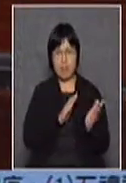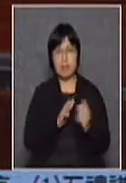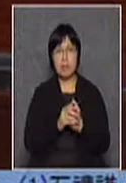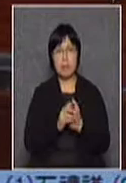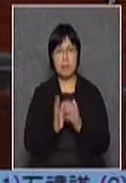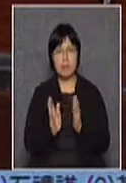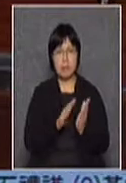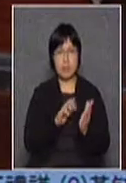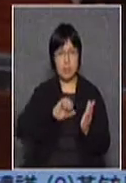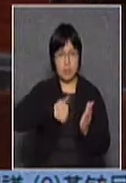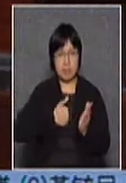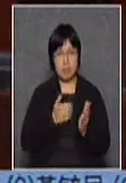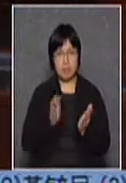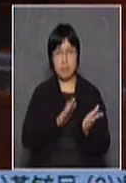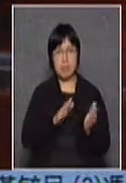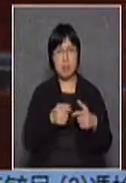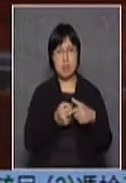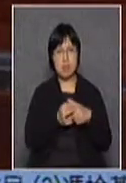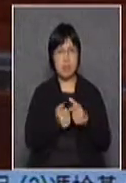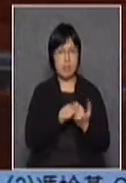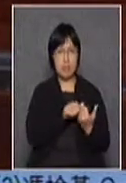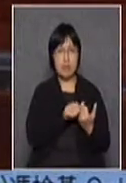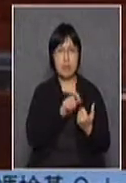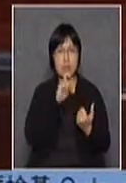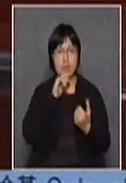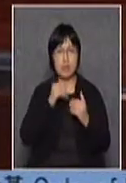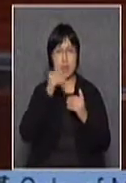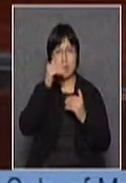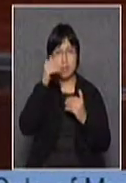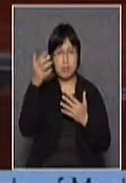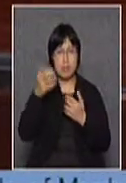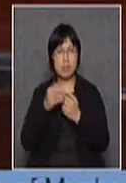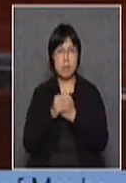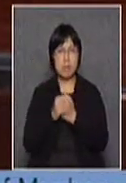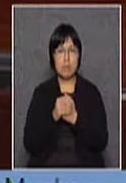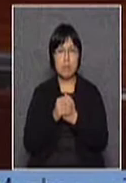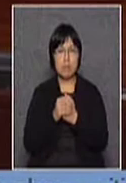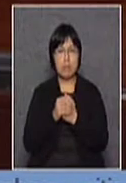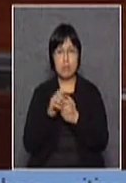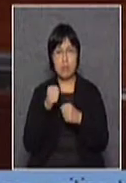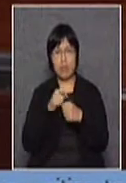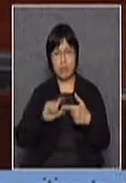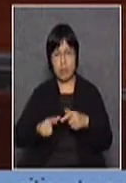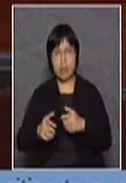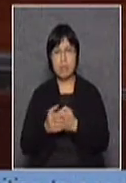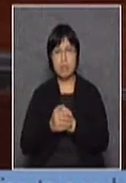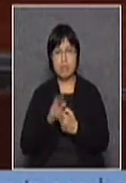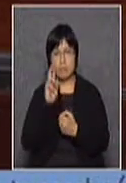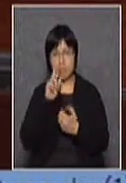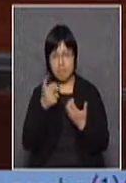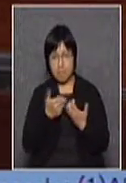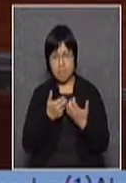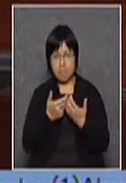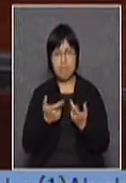斜僱主、傾斜啲大財團嘅一個嘅階級取向嘅一個嘅即係做法。嗱，你睇翻啲數字咧，主